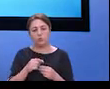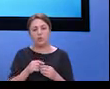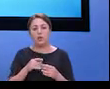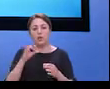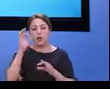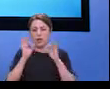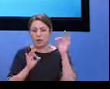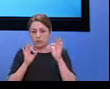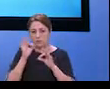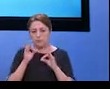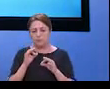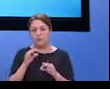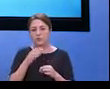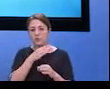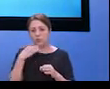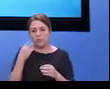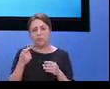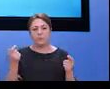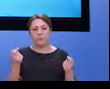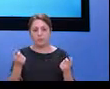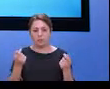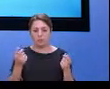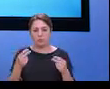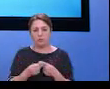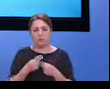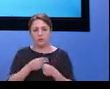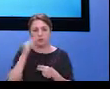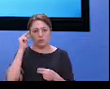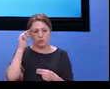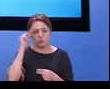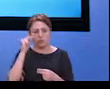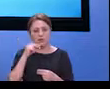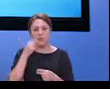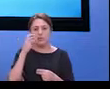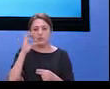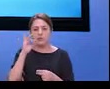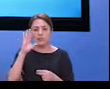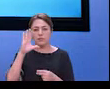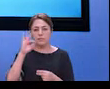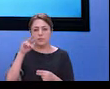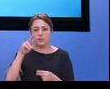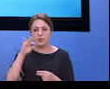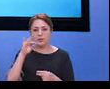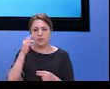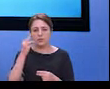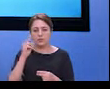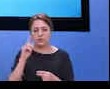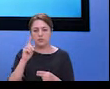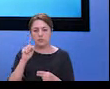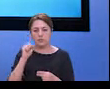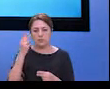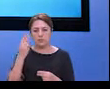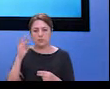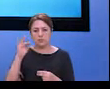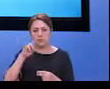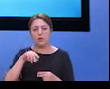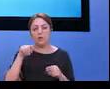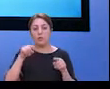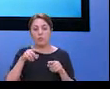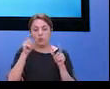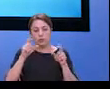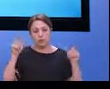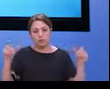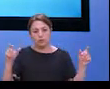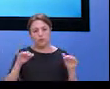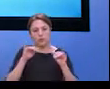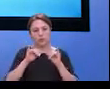tarkibi, miqdori haqida o'rganadigan fan. Sivilizatsiya bu taraqqiyot, ya'ni insonlarning